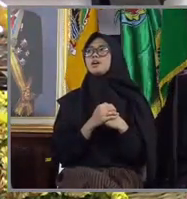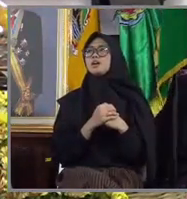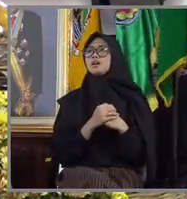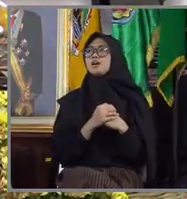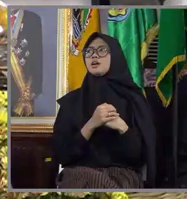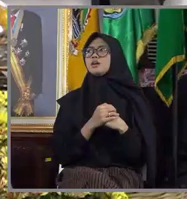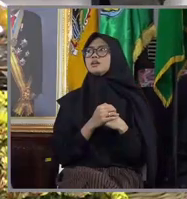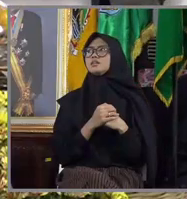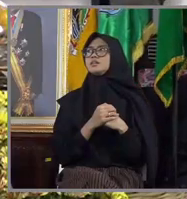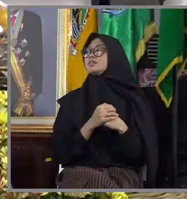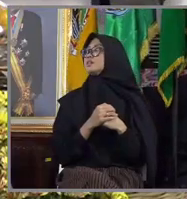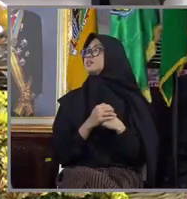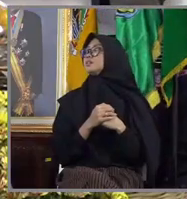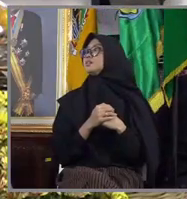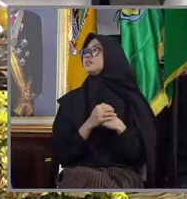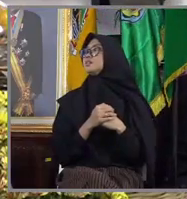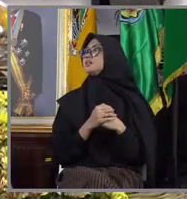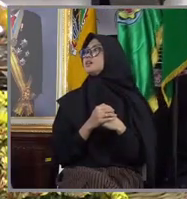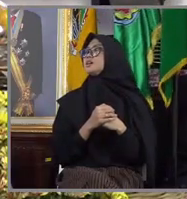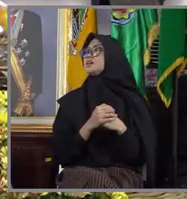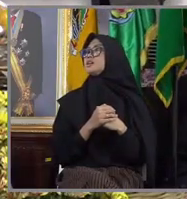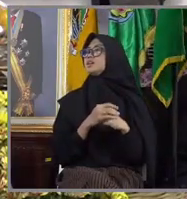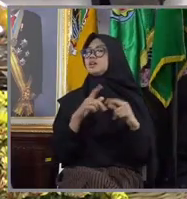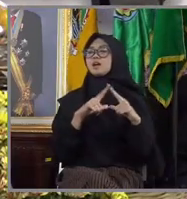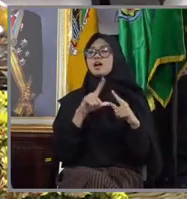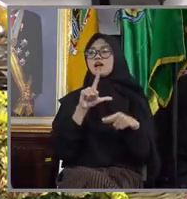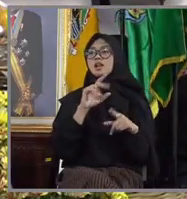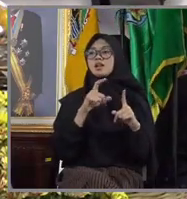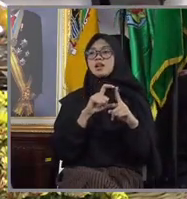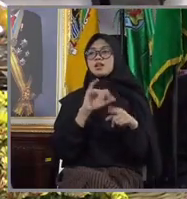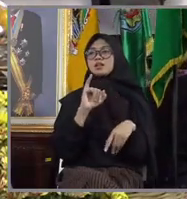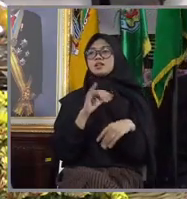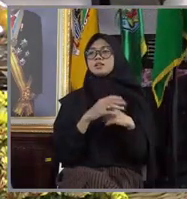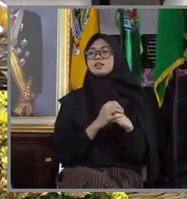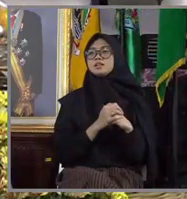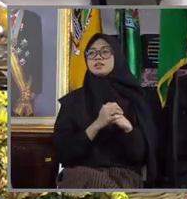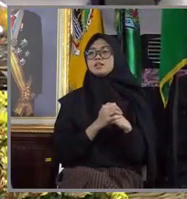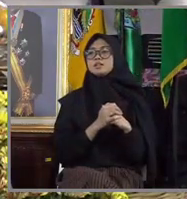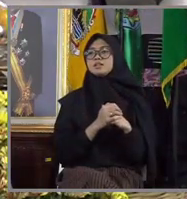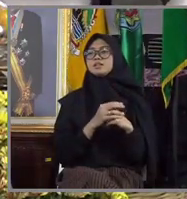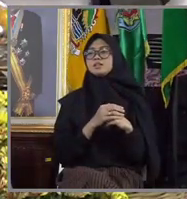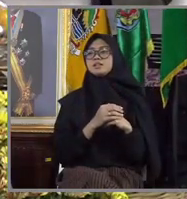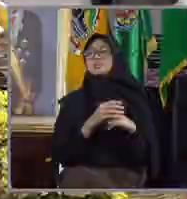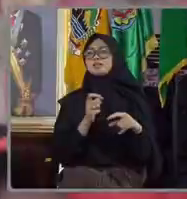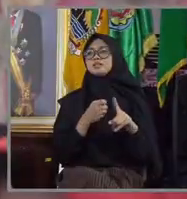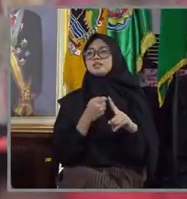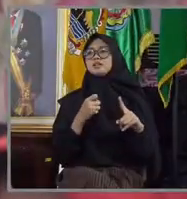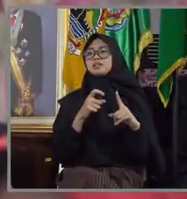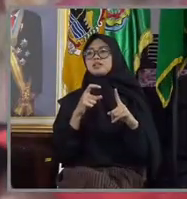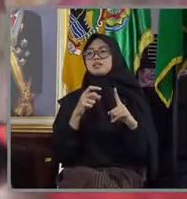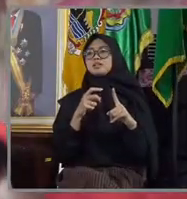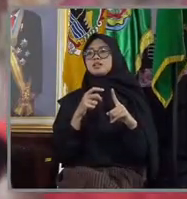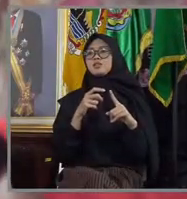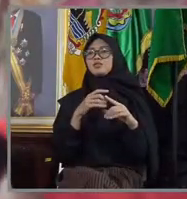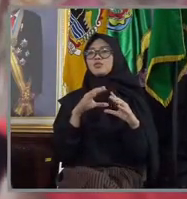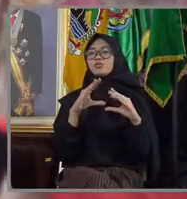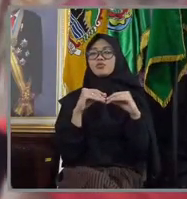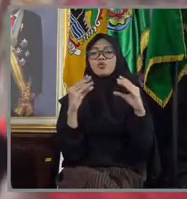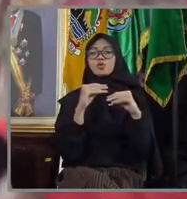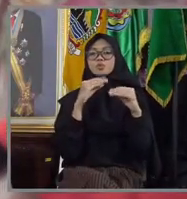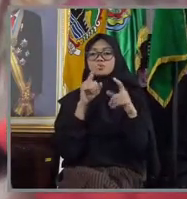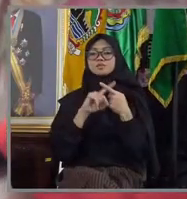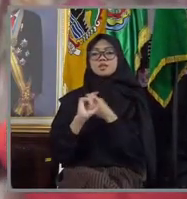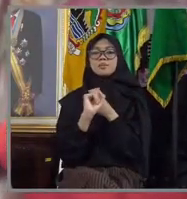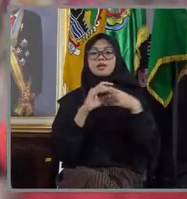Alessandro Del Piero Panggilannya siapa Aldi Aldi Aldi forum satu anak Kabupaten Grobogan